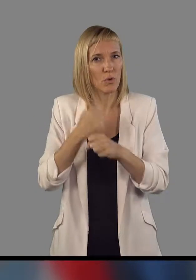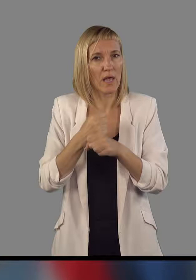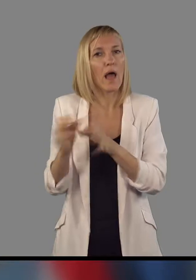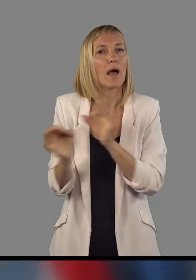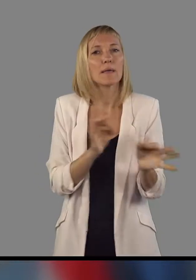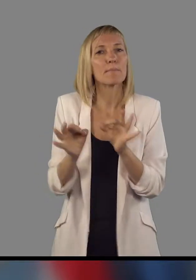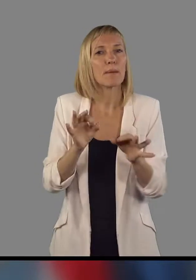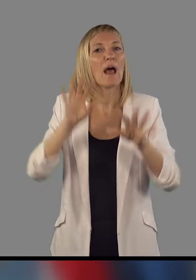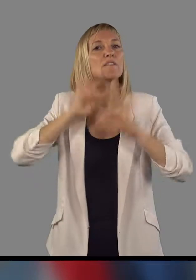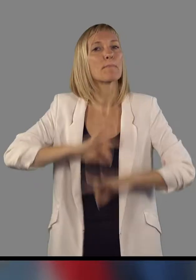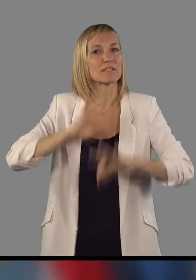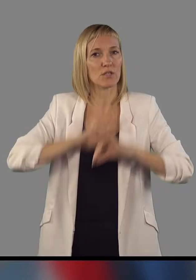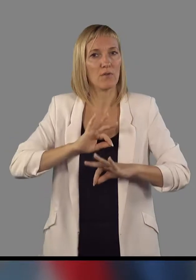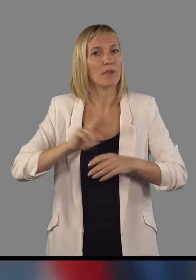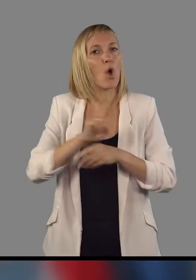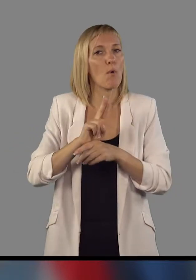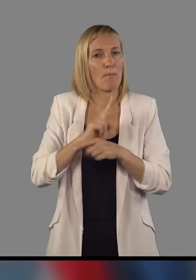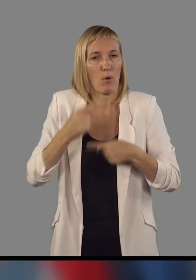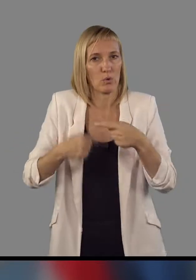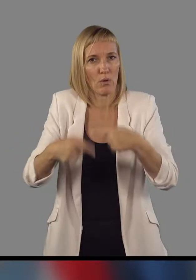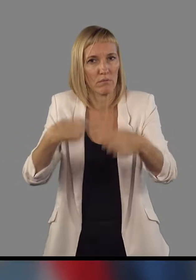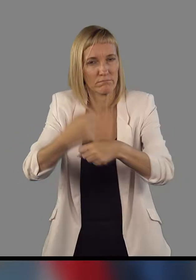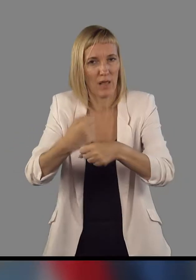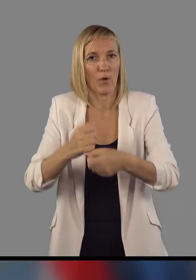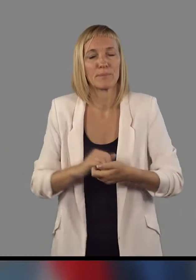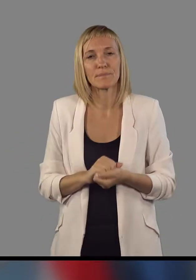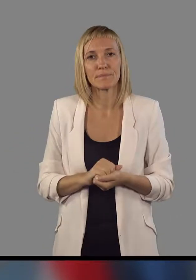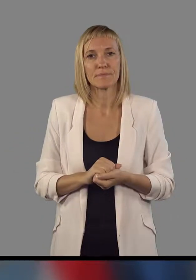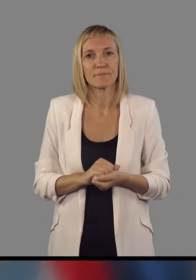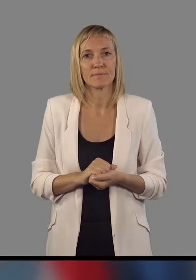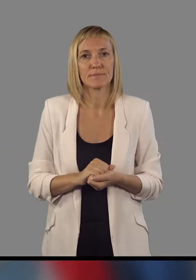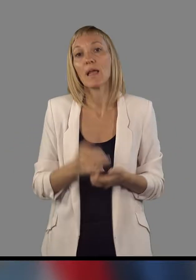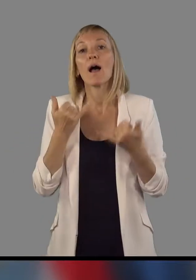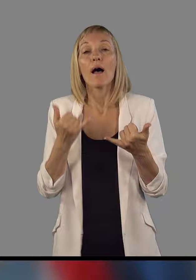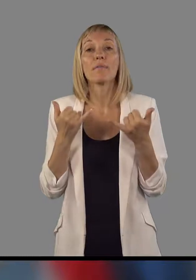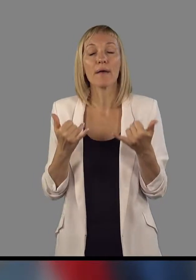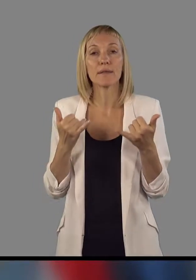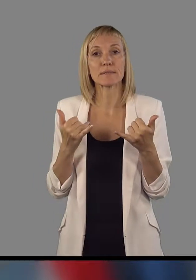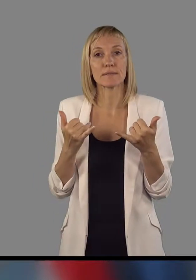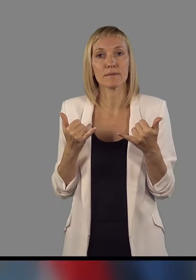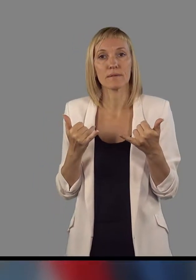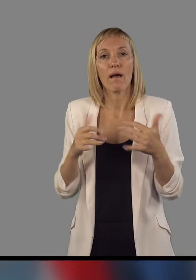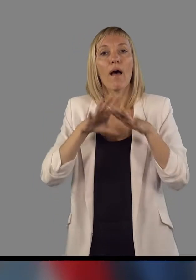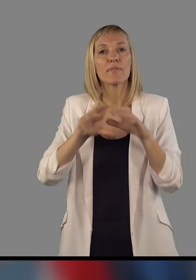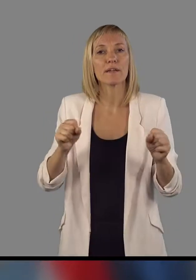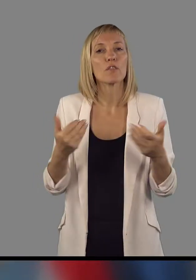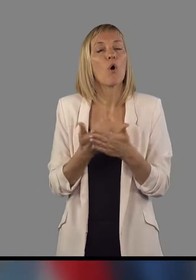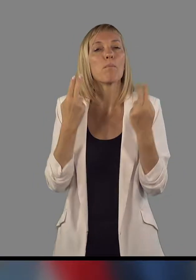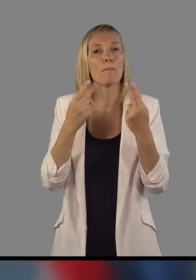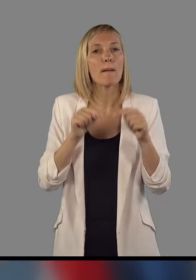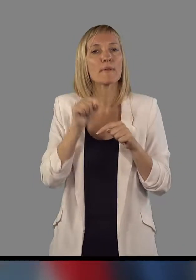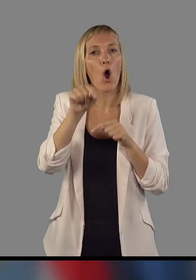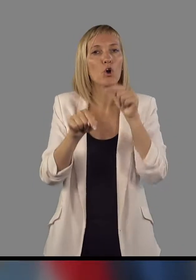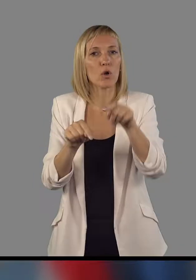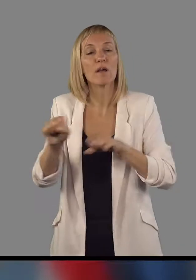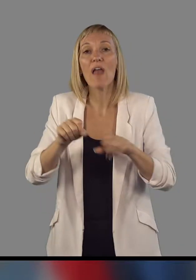zelo intenzivirali in priprave na predsedovanje so v polnem zamahu. Danes je